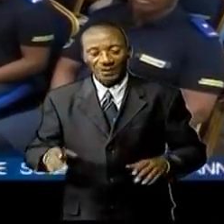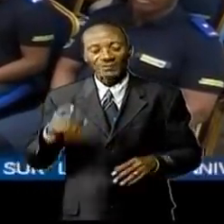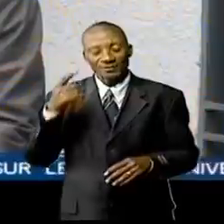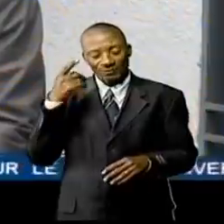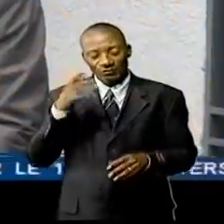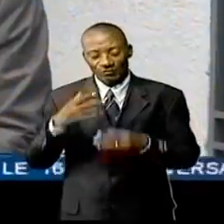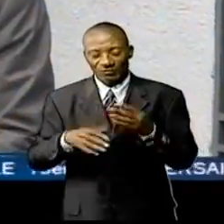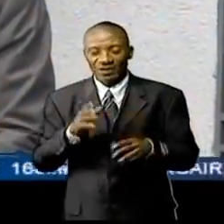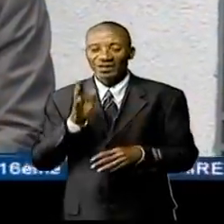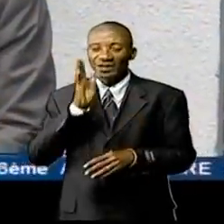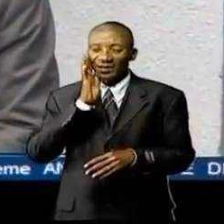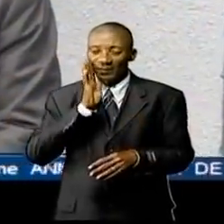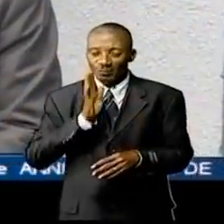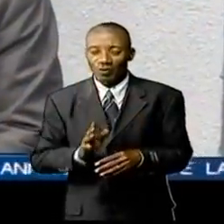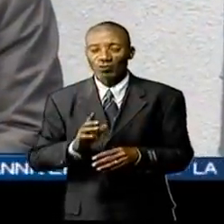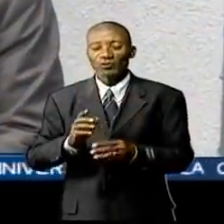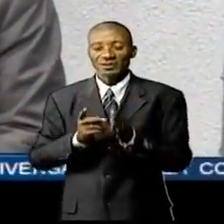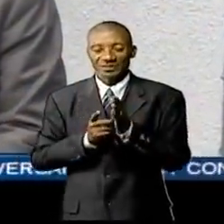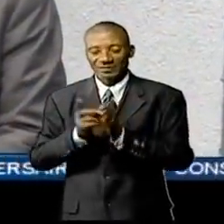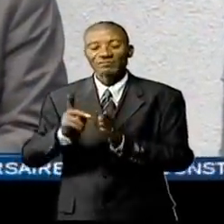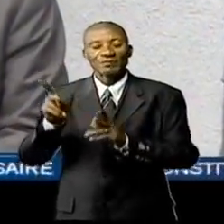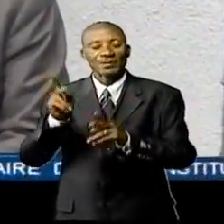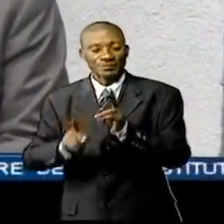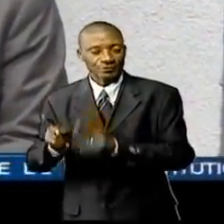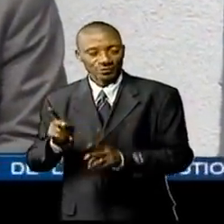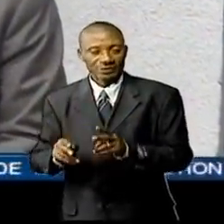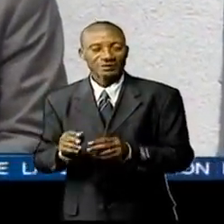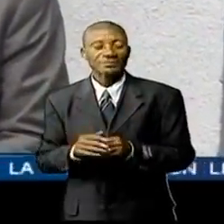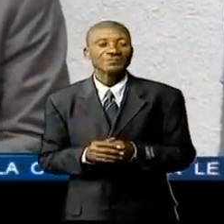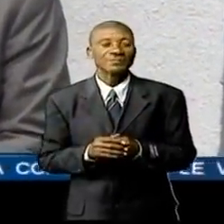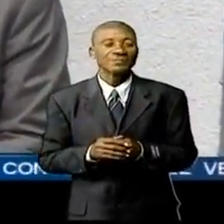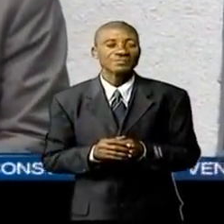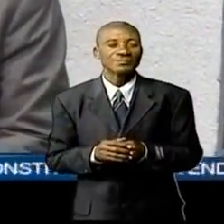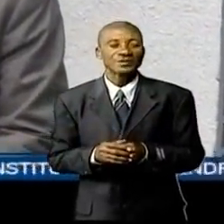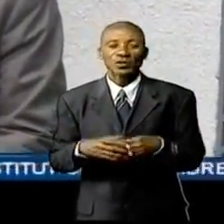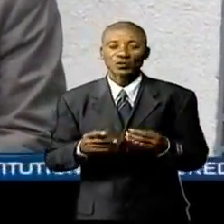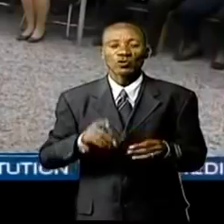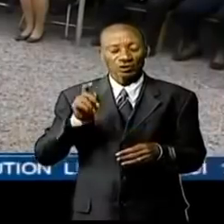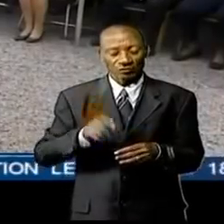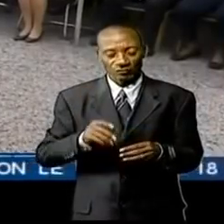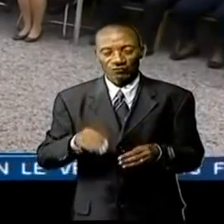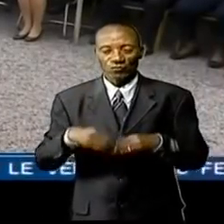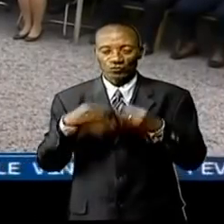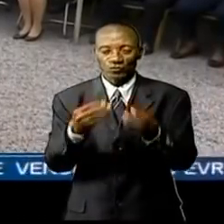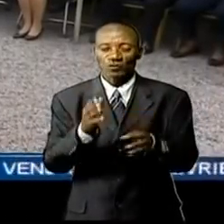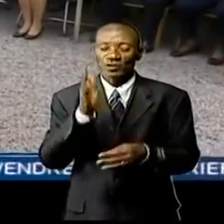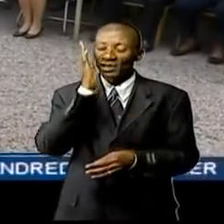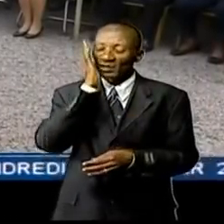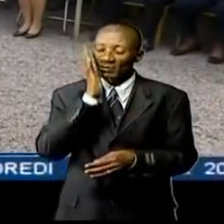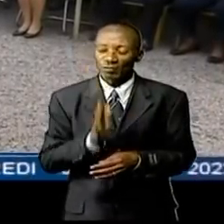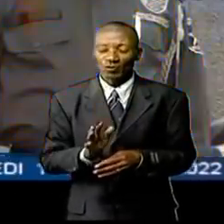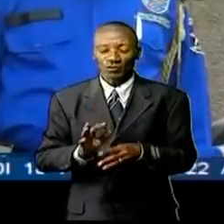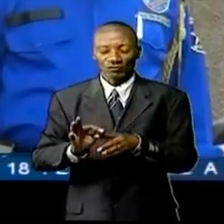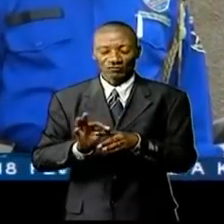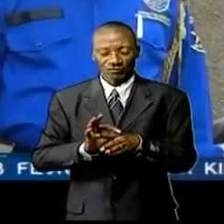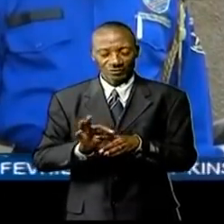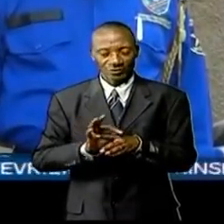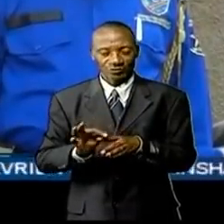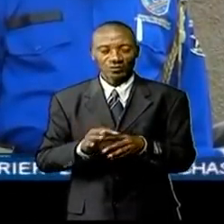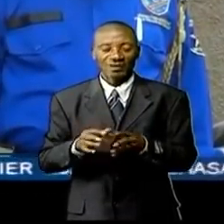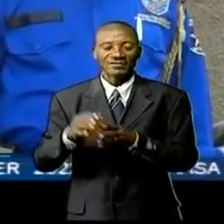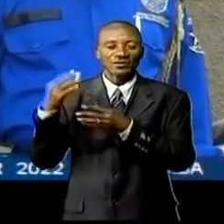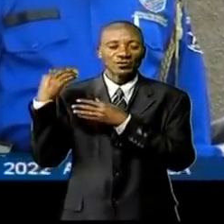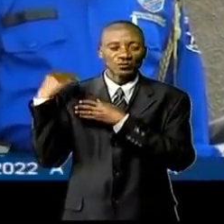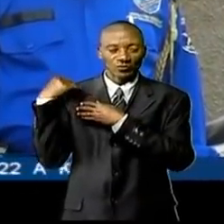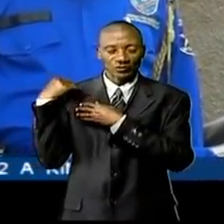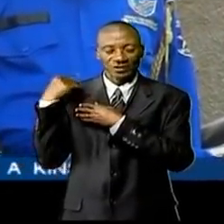public, de la planification jusqu'à l'exécution. Une formation assurée par l'autorité de régulation de marché public. L'inspecteur